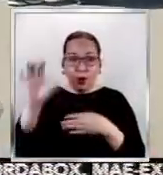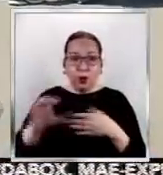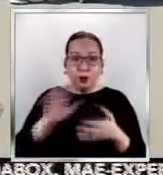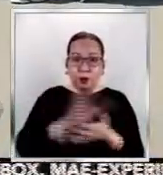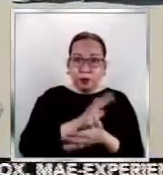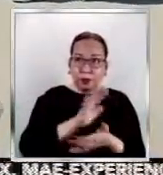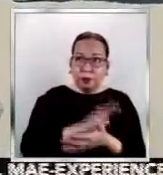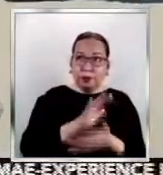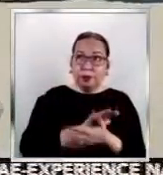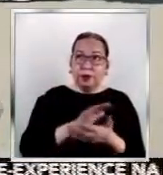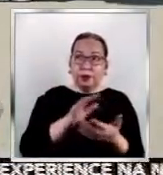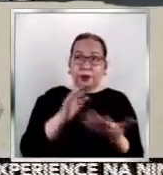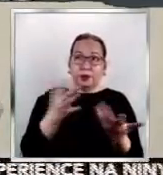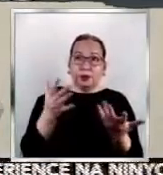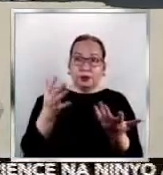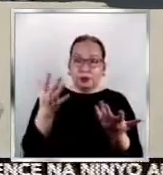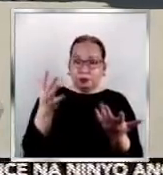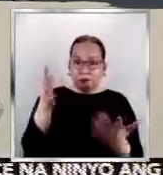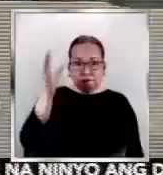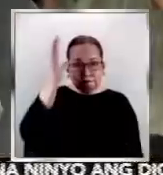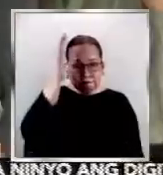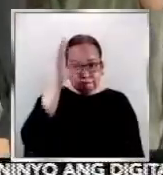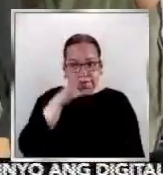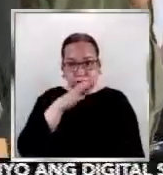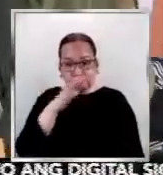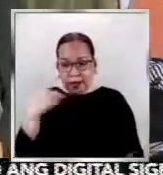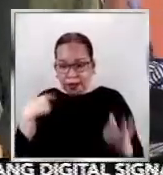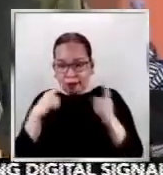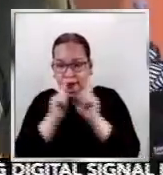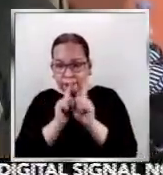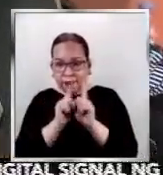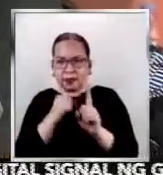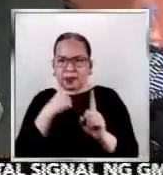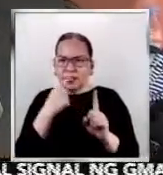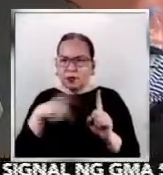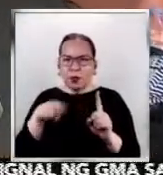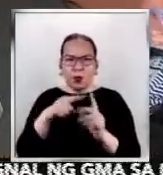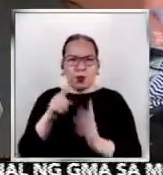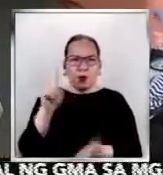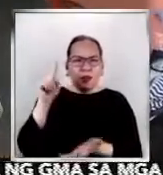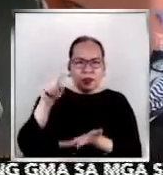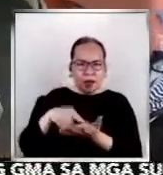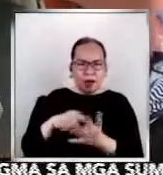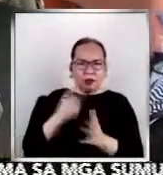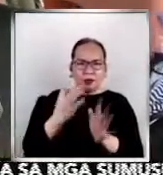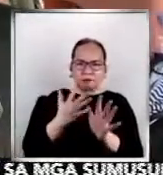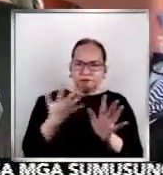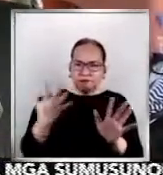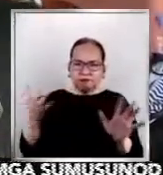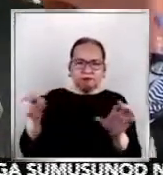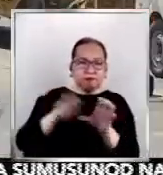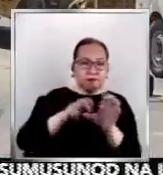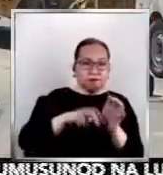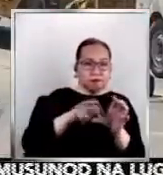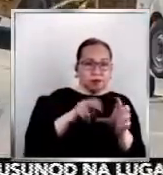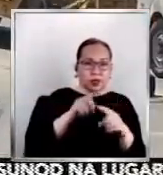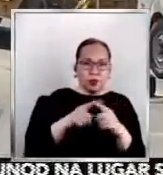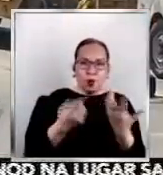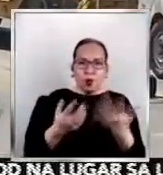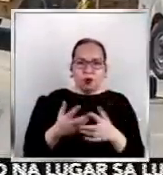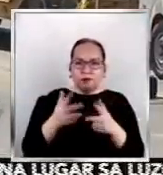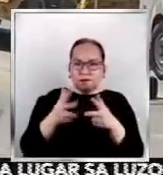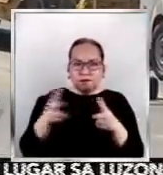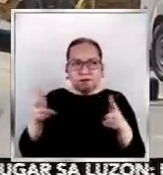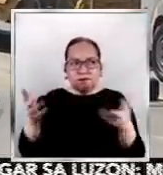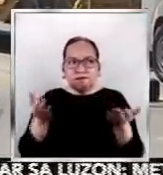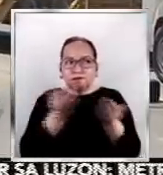guardian. Ayon sa namamahala sa pier, aabot sa mahigit 1,000 pasahero at mahigit 400 cargo ang dumating sa Pantalan mula